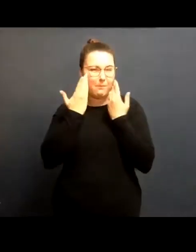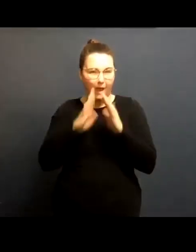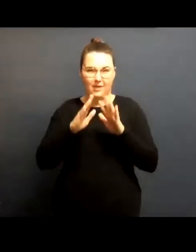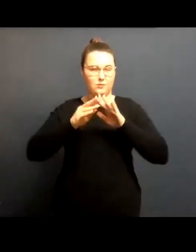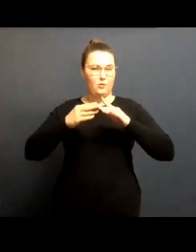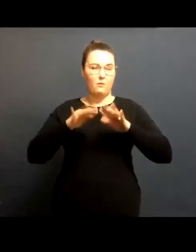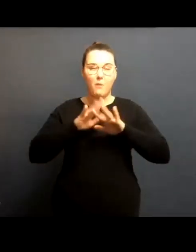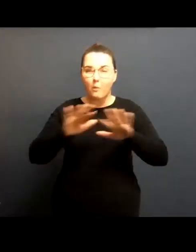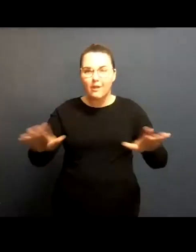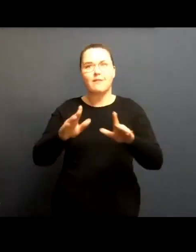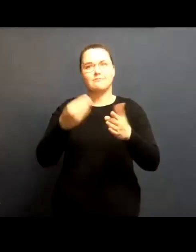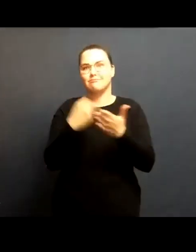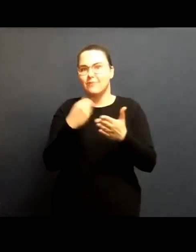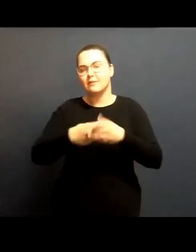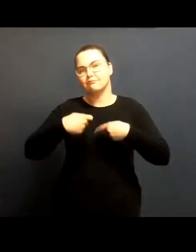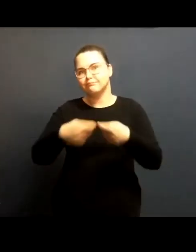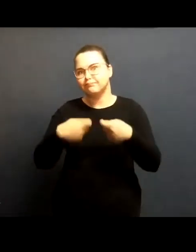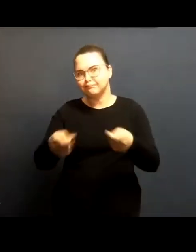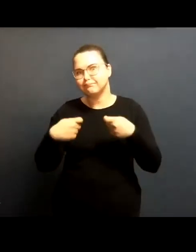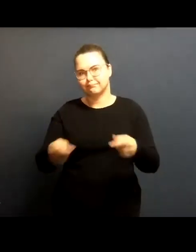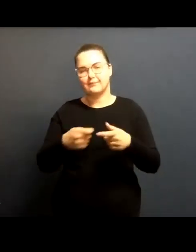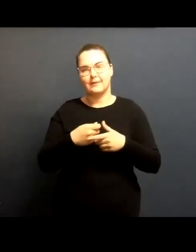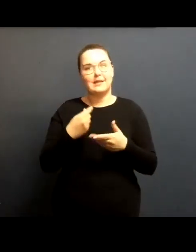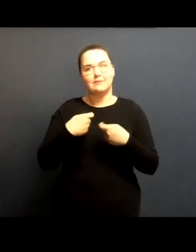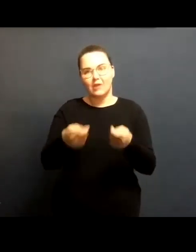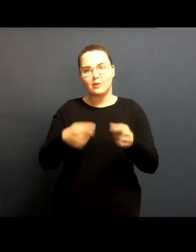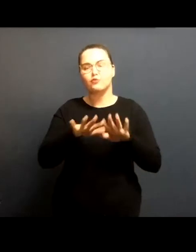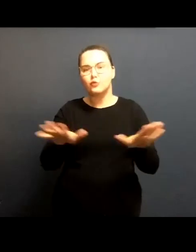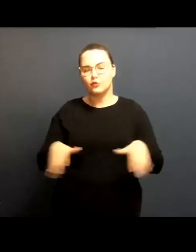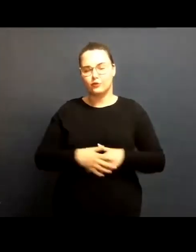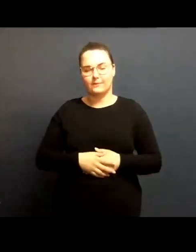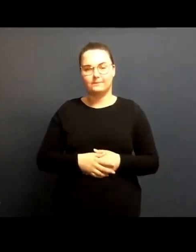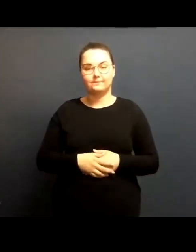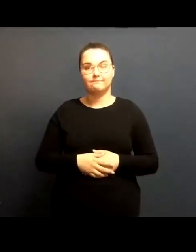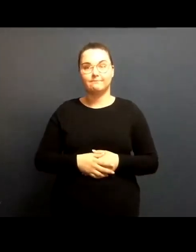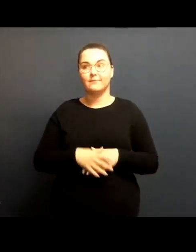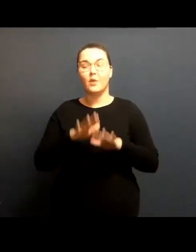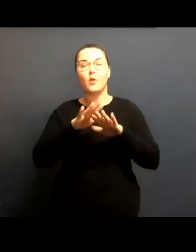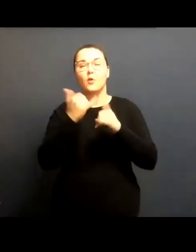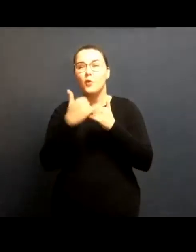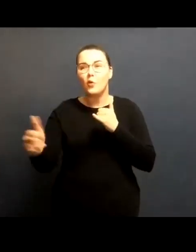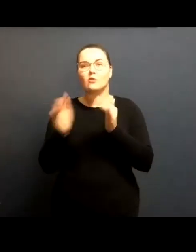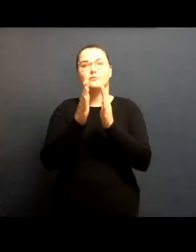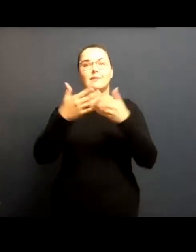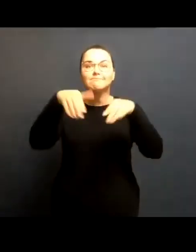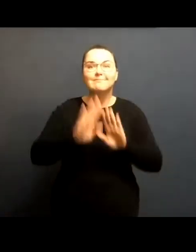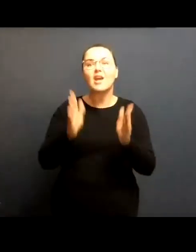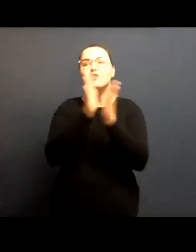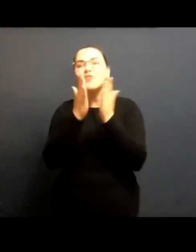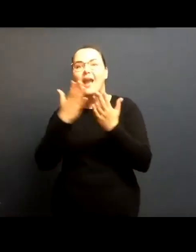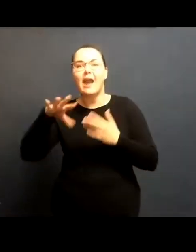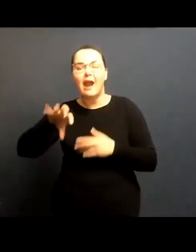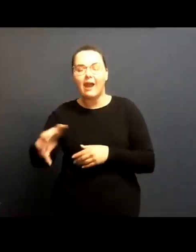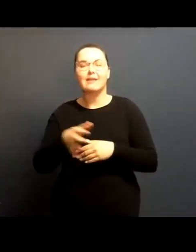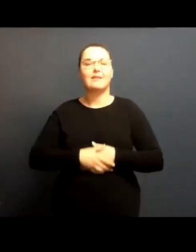bestsellerów różnych wydawnictw, księgarni. One znajdują się najczęściej w dwudziestce pierwszych poszukiwanych